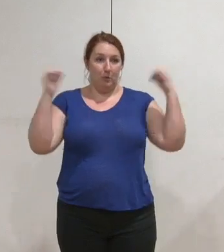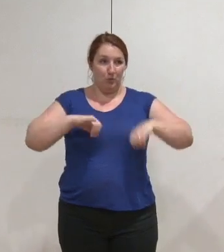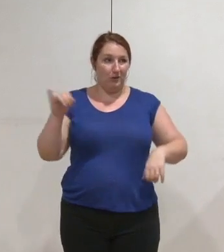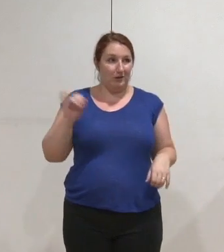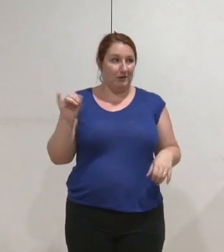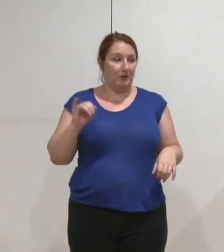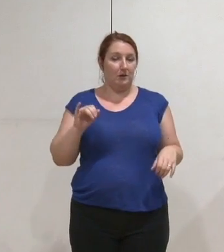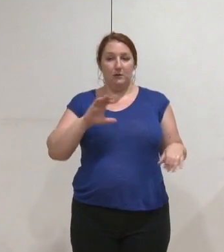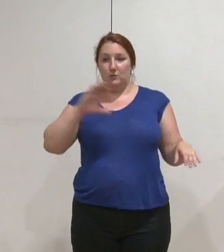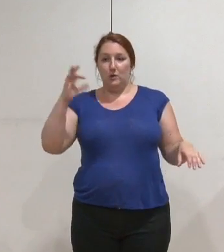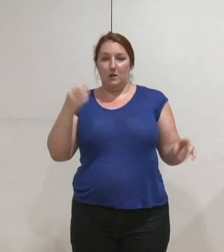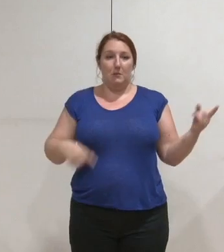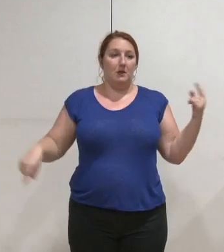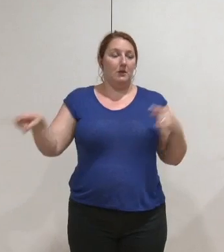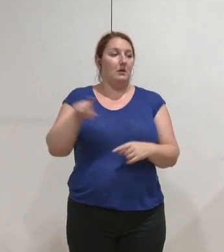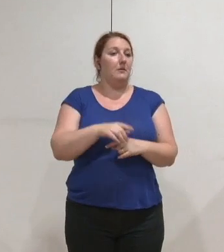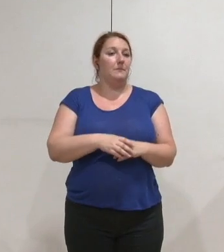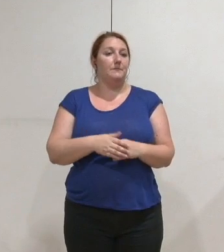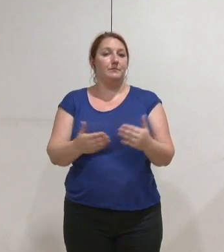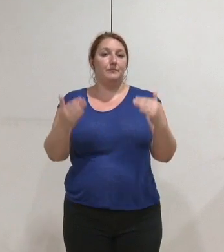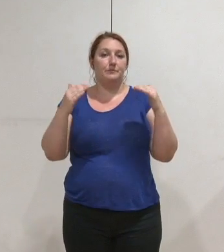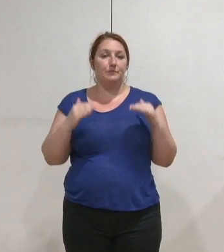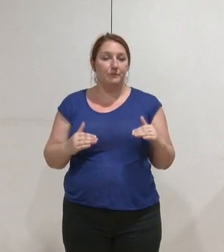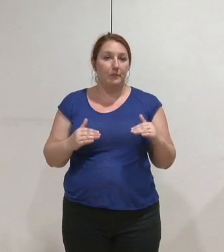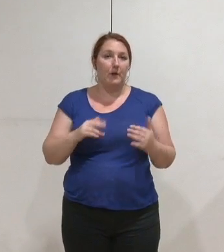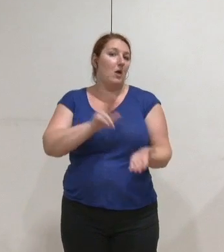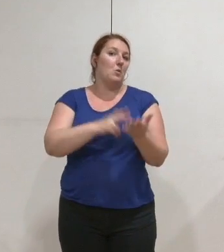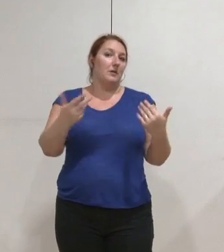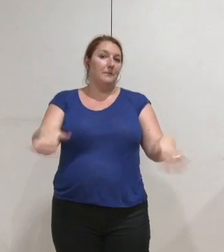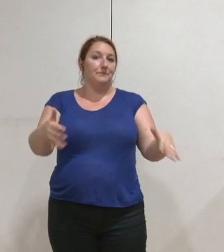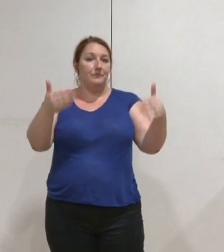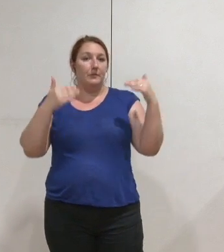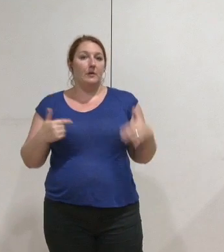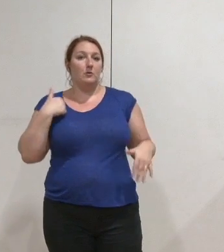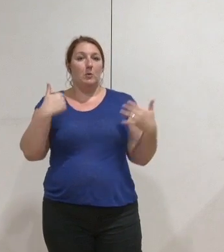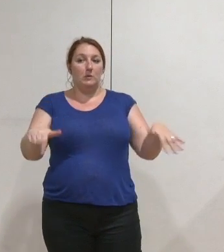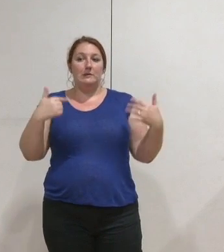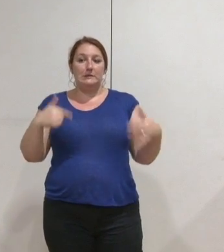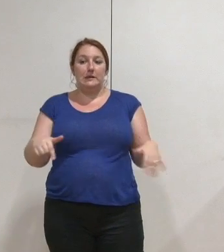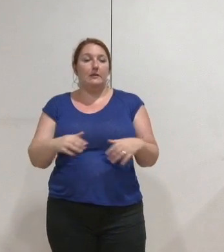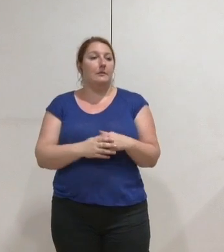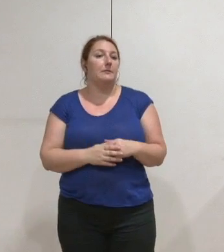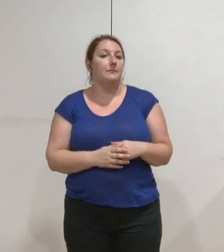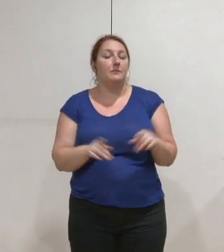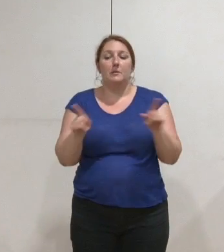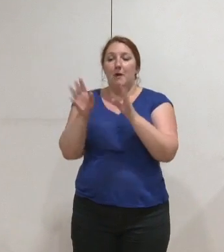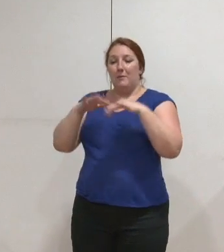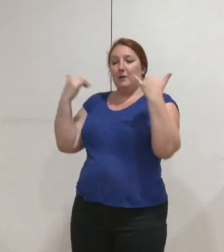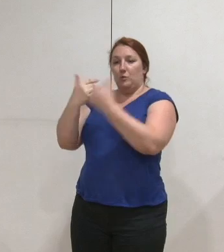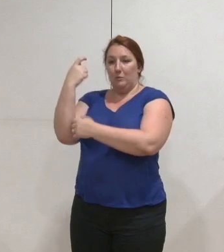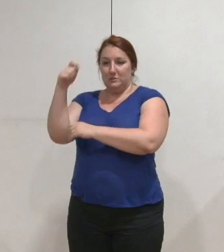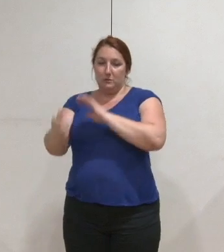pour unanimité délibération adoptée la 17 comme indiqué en conférence des présidents a